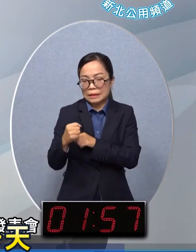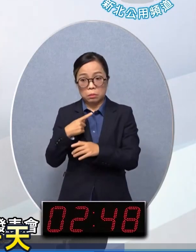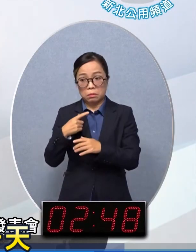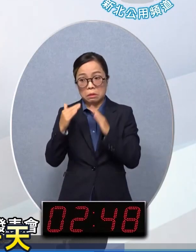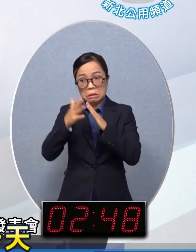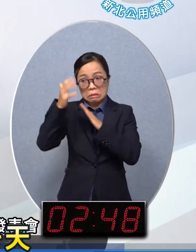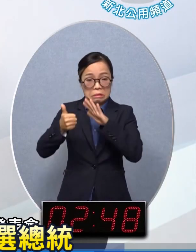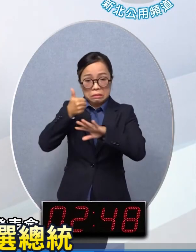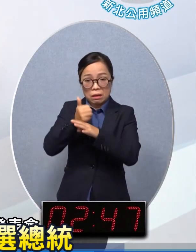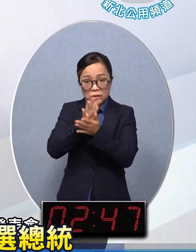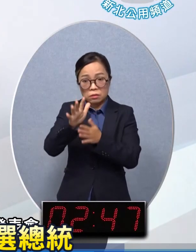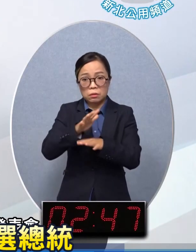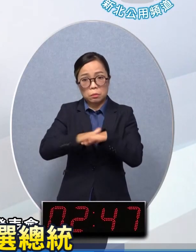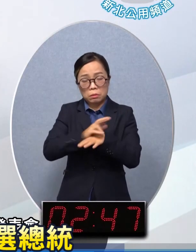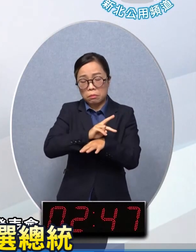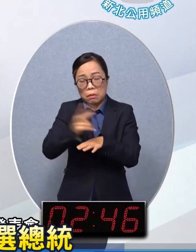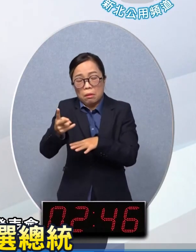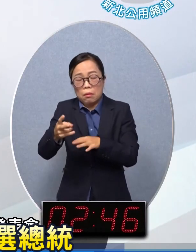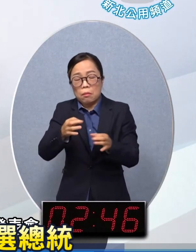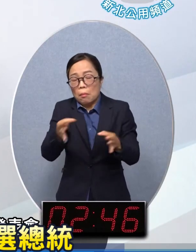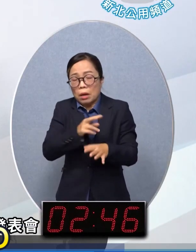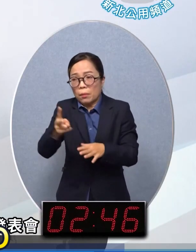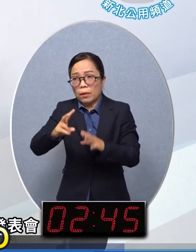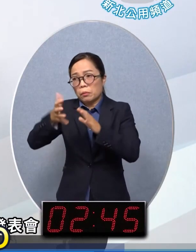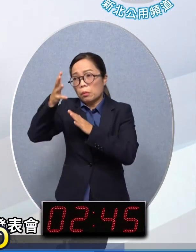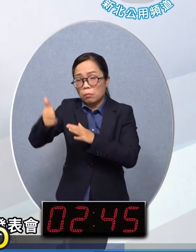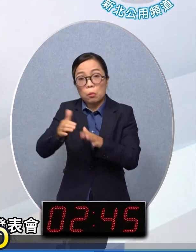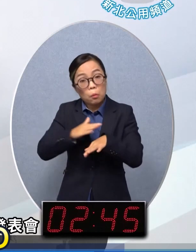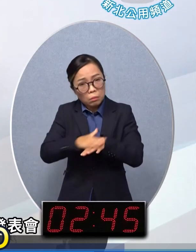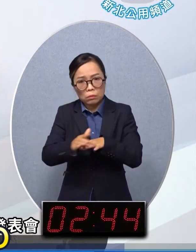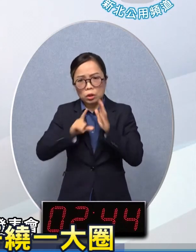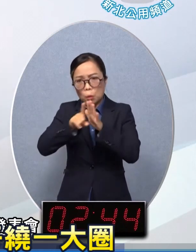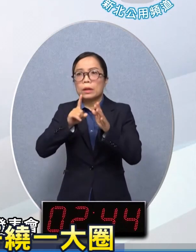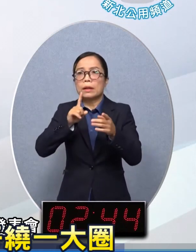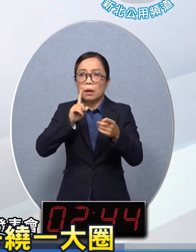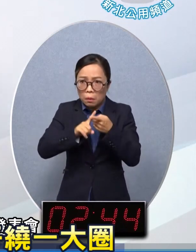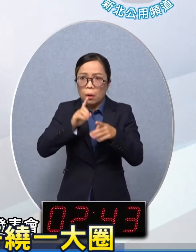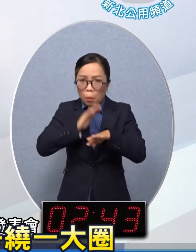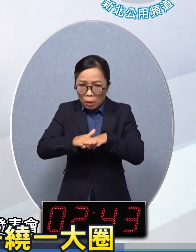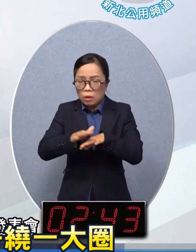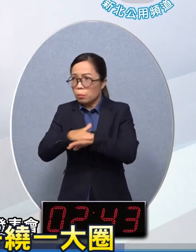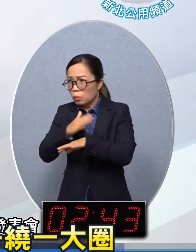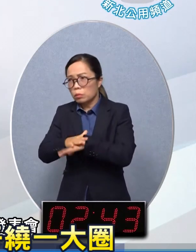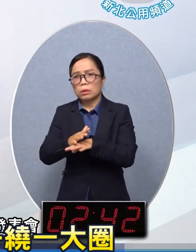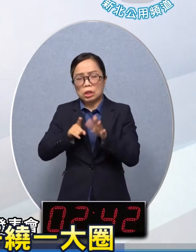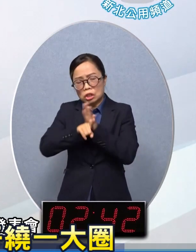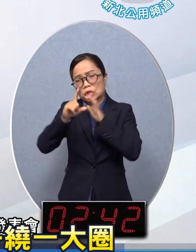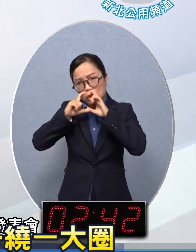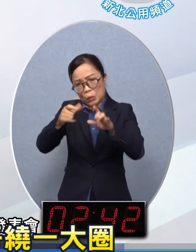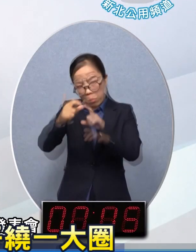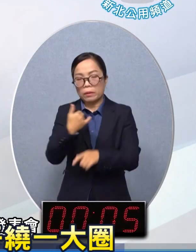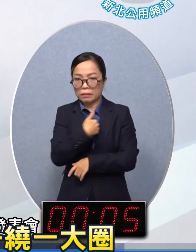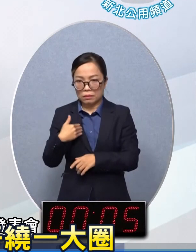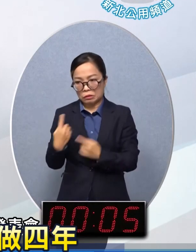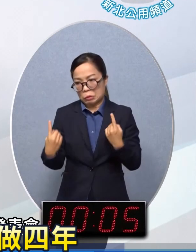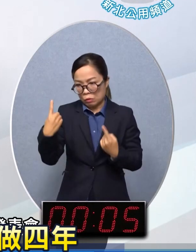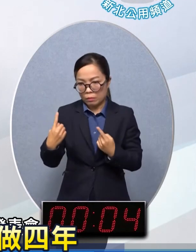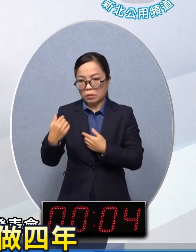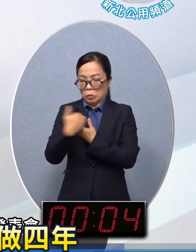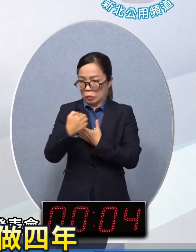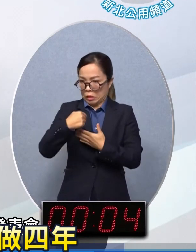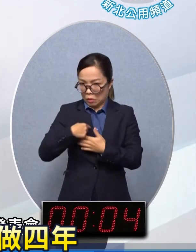天。 好，之后会不会要去选总统？就 yes no 嘛。好，那为什么还要这样子绕了一大圈哦？选择林佳